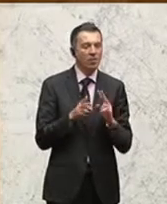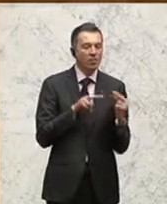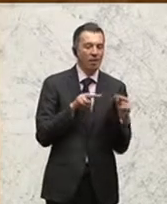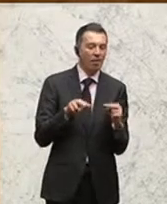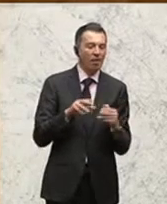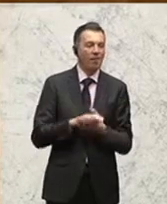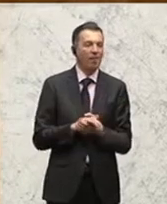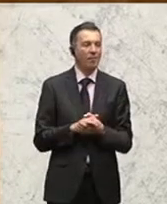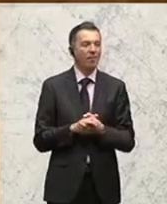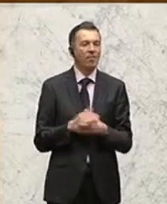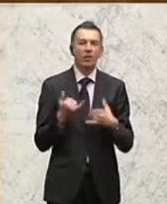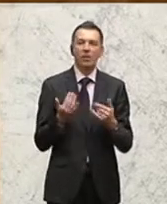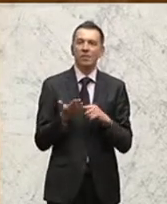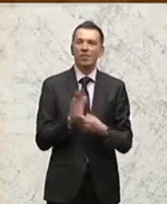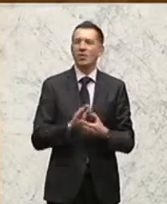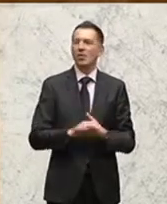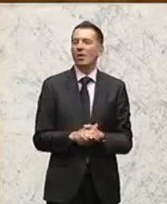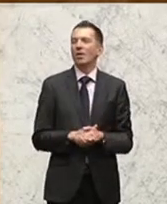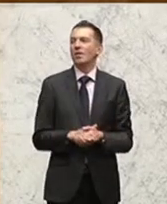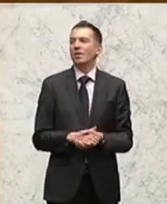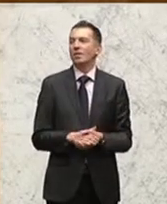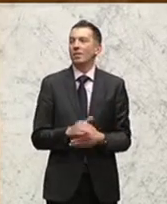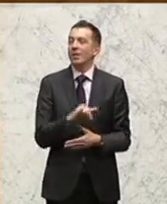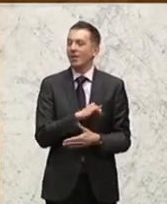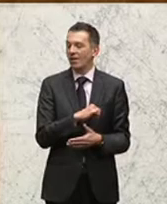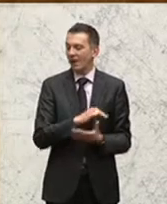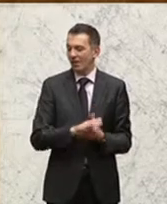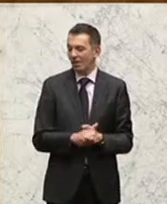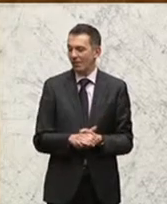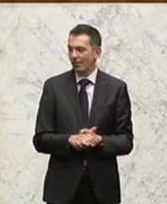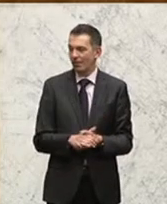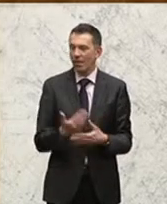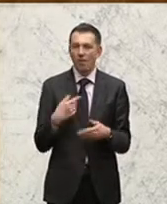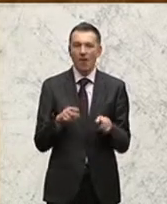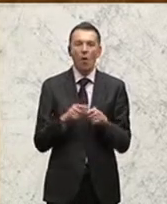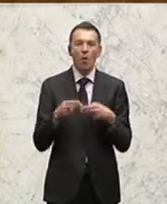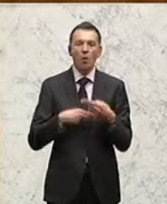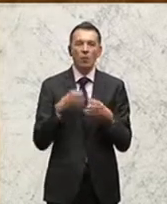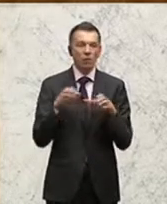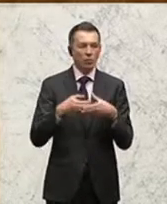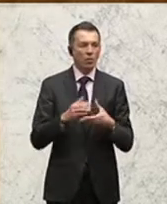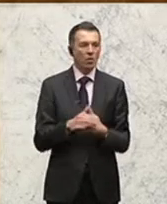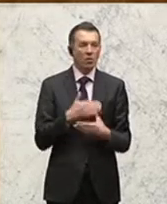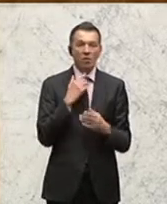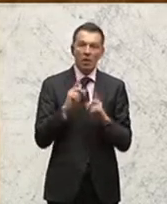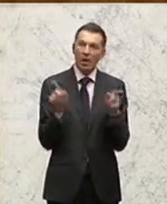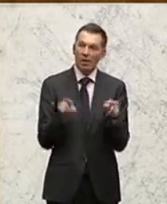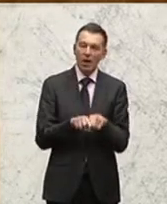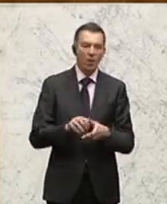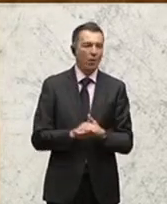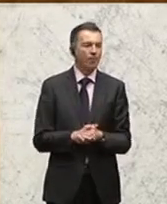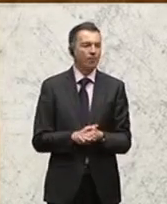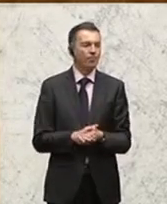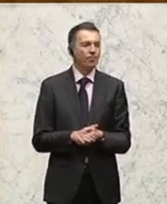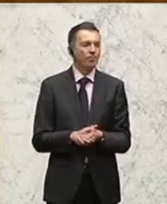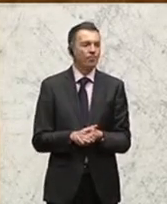und jetzt hier dargestellt wird, ist natürlich sehr interessant. Also ich war auch im Untersuchungsausschuss, wie viele andere auch hier